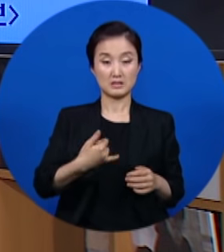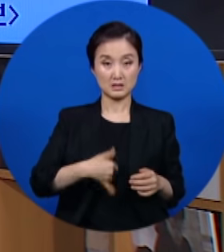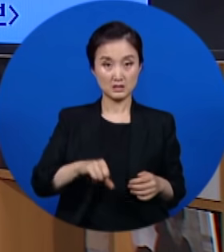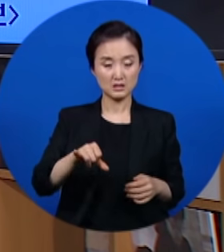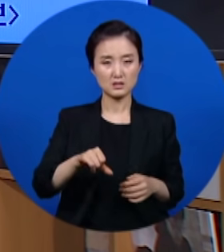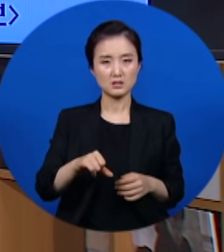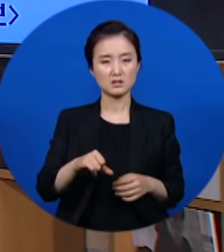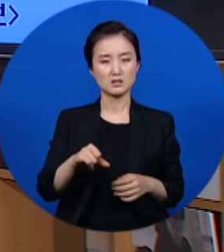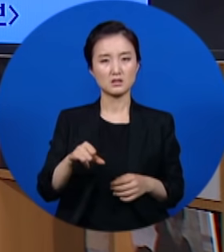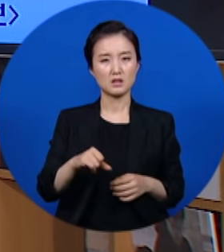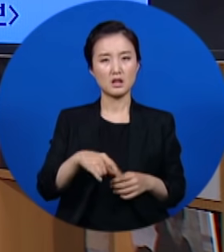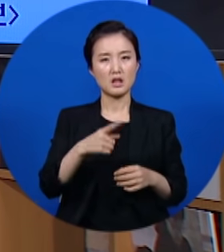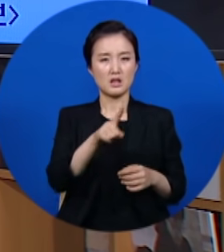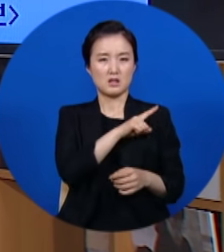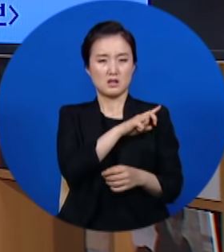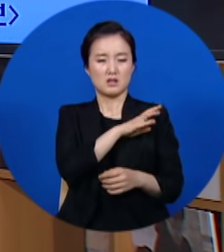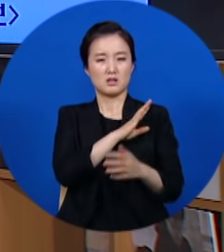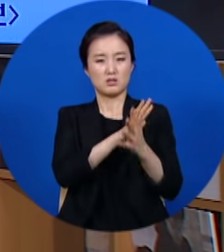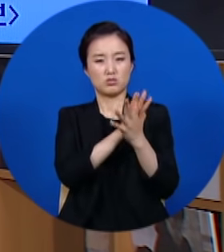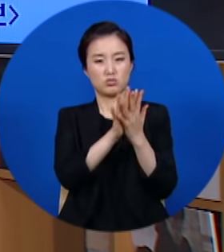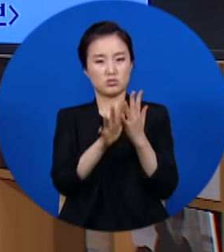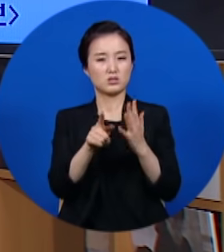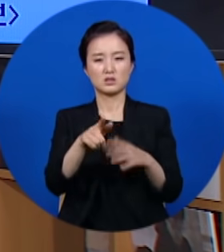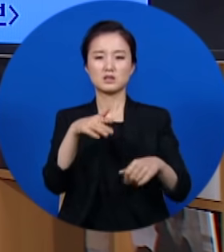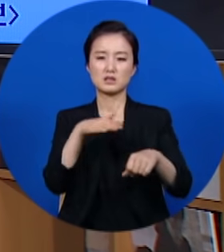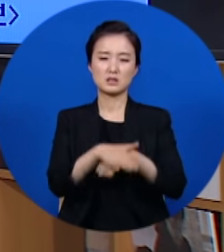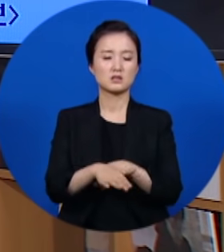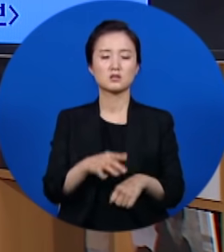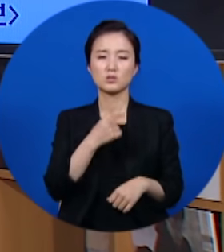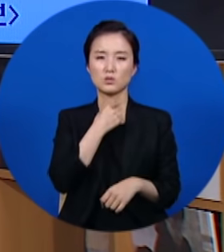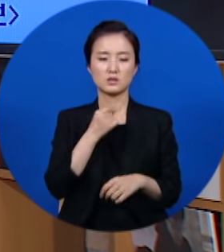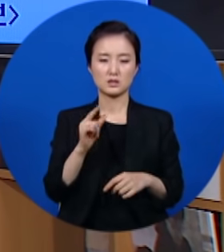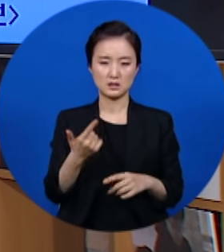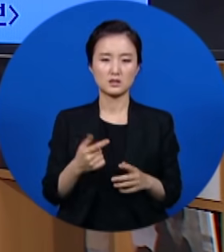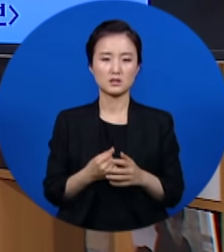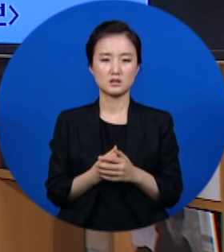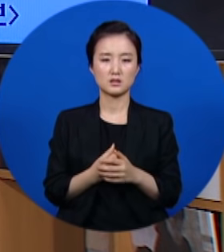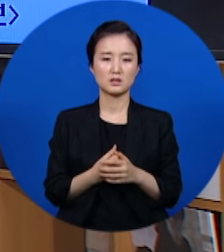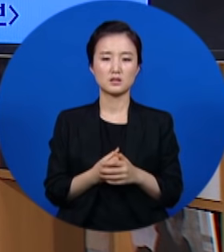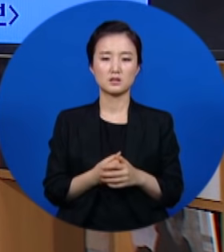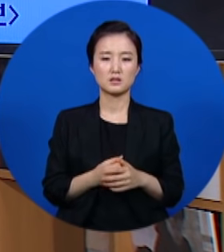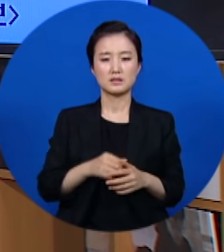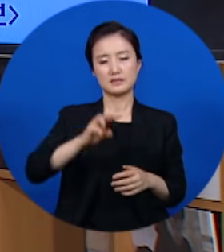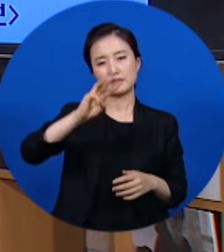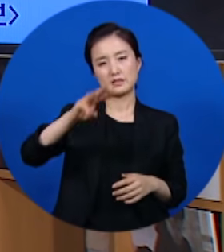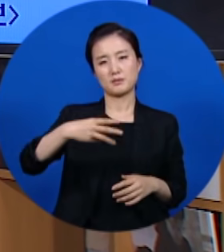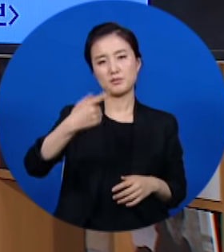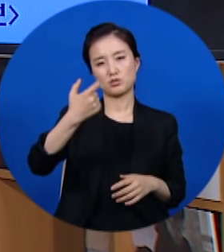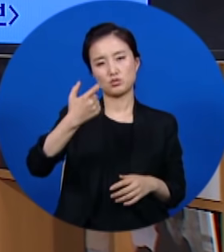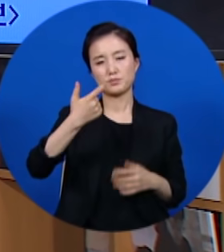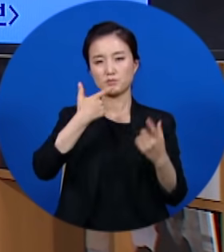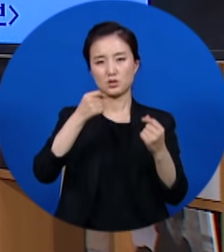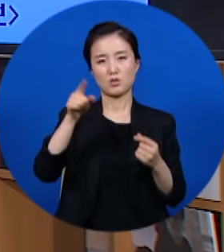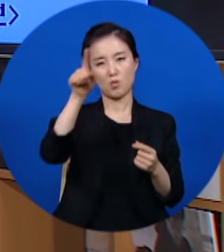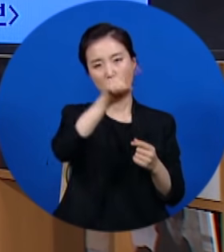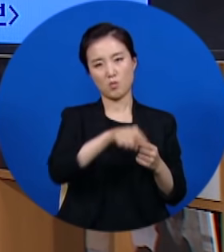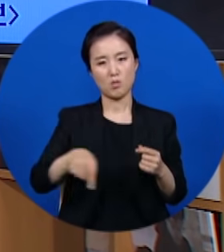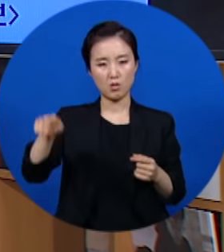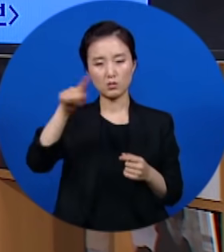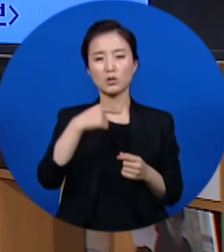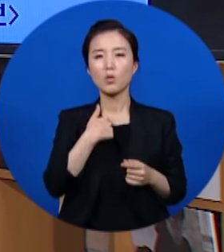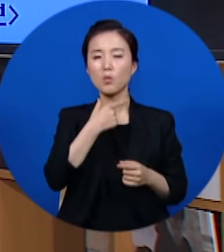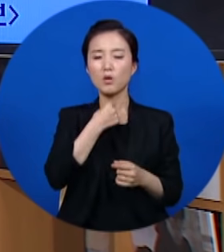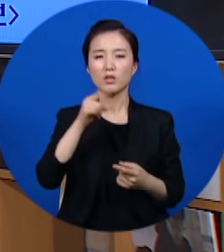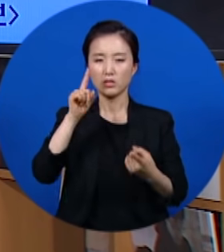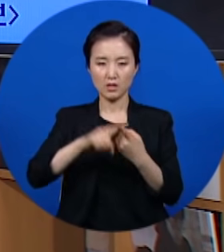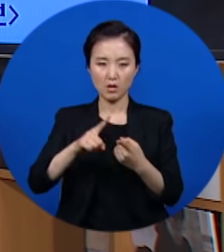키우는 무조건 앞으 가라고 그런 지대가 아니고 360도 원의 시대 다는 거죠 자기가 가고